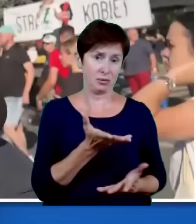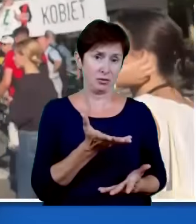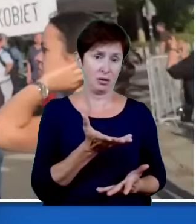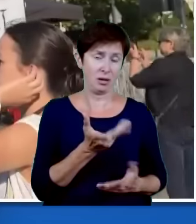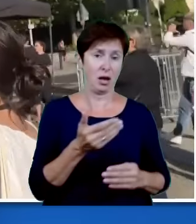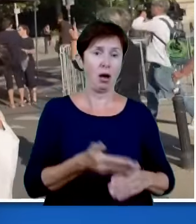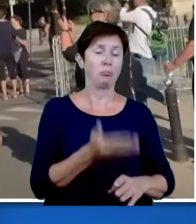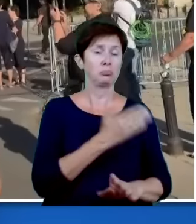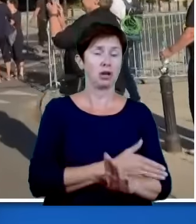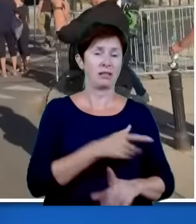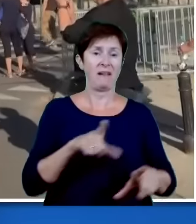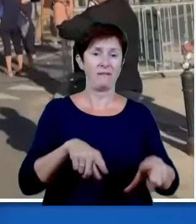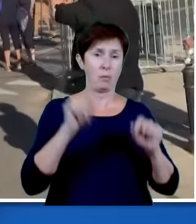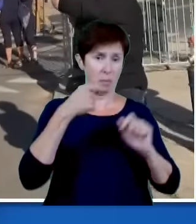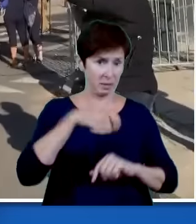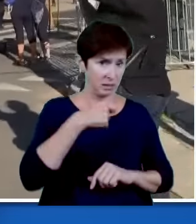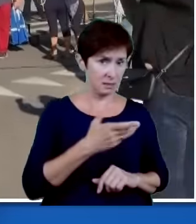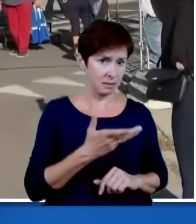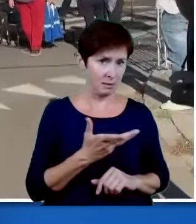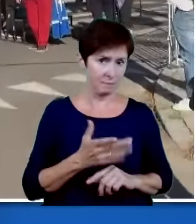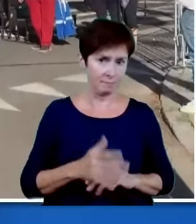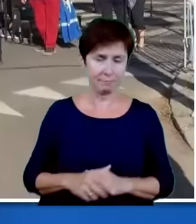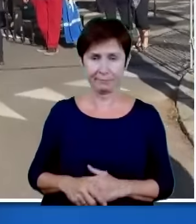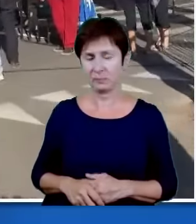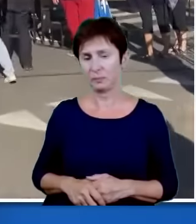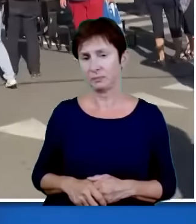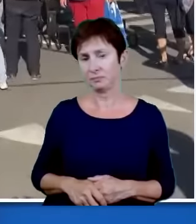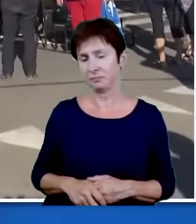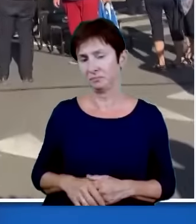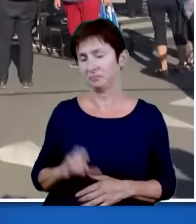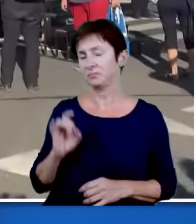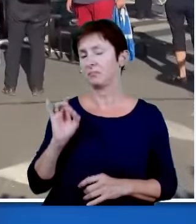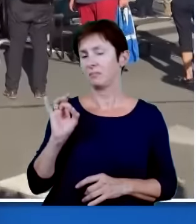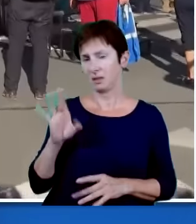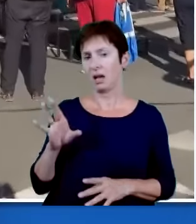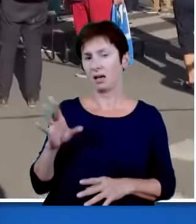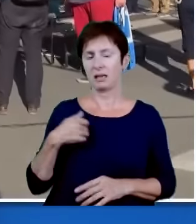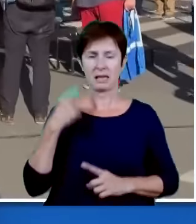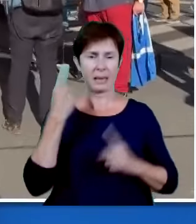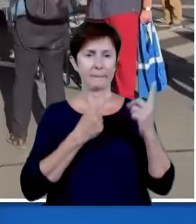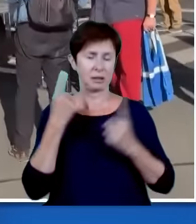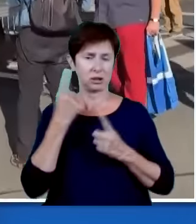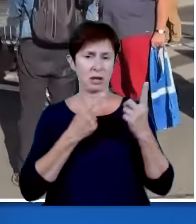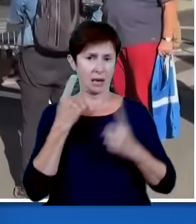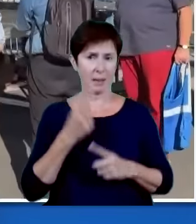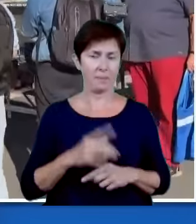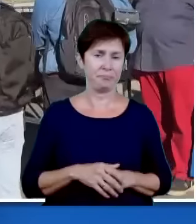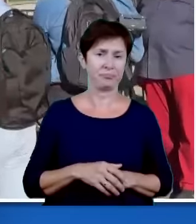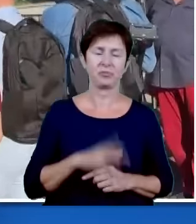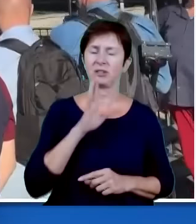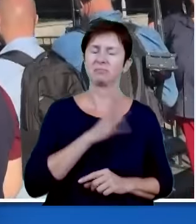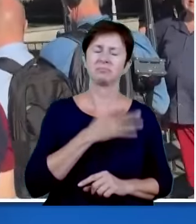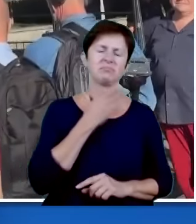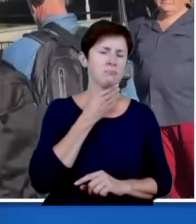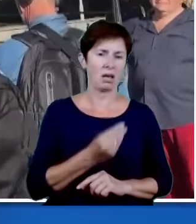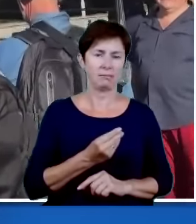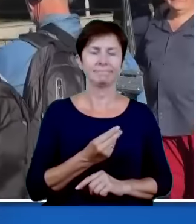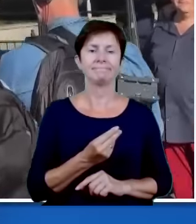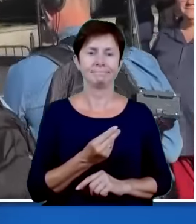wyborami prezydenckimi tak myślę że z jednej strony to jest wendeta czyli ZEM na